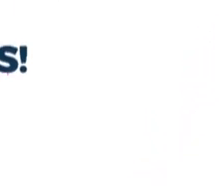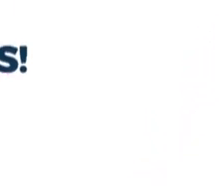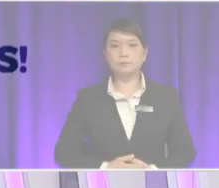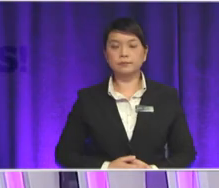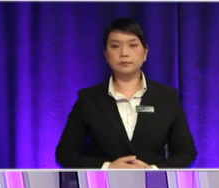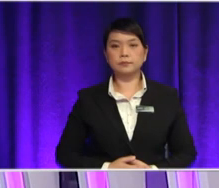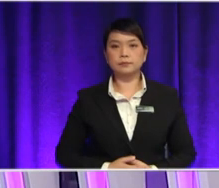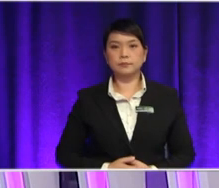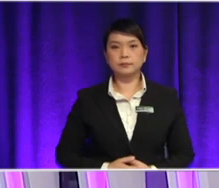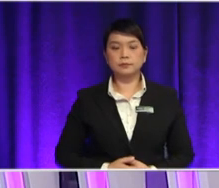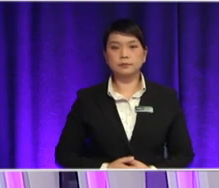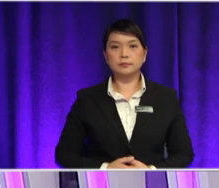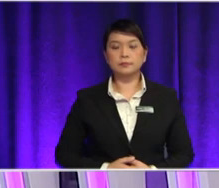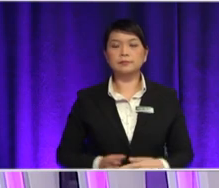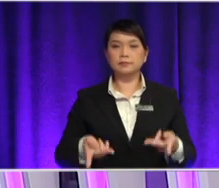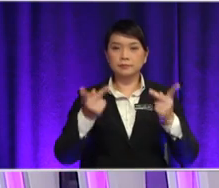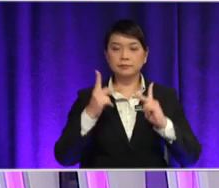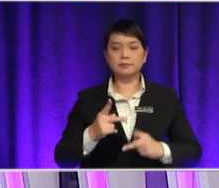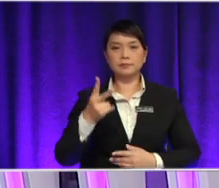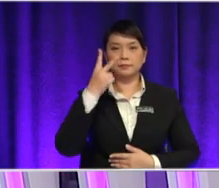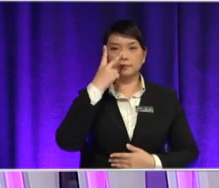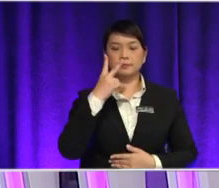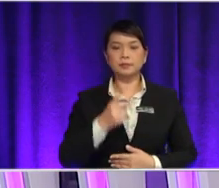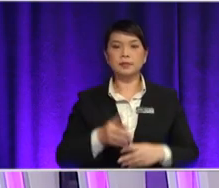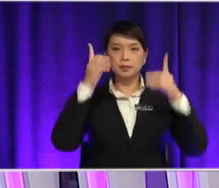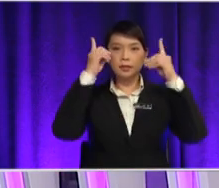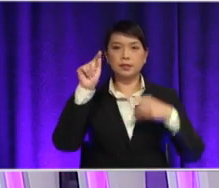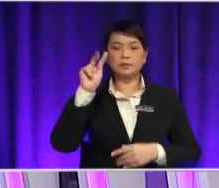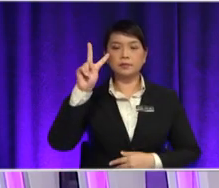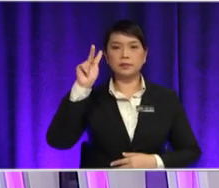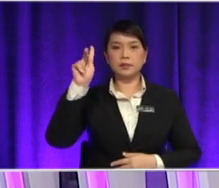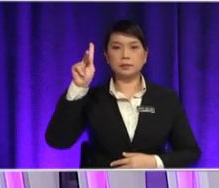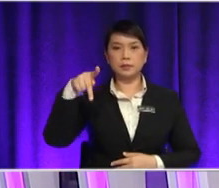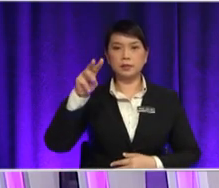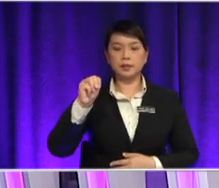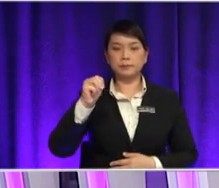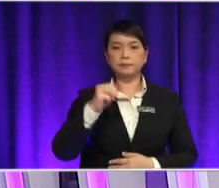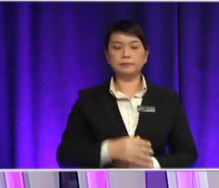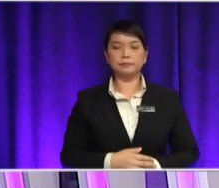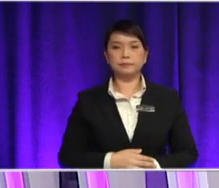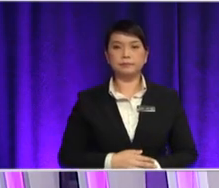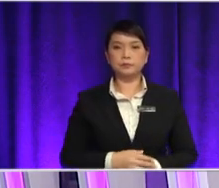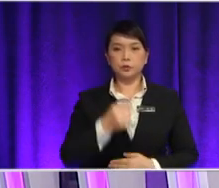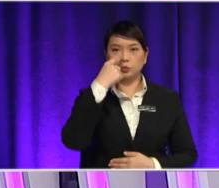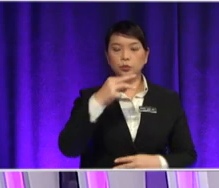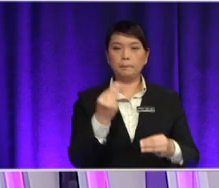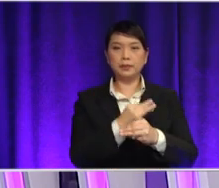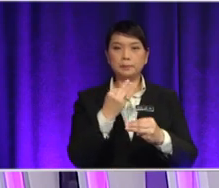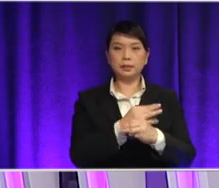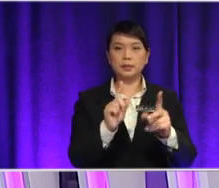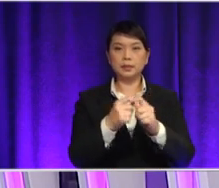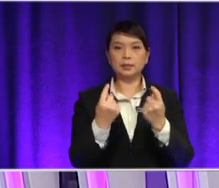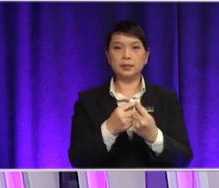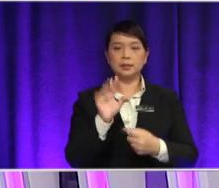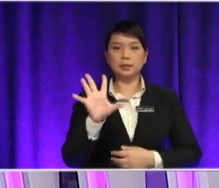KPM. Kembali menonton Didik TV KPM bagi slot menengah atas mata pelajaran matematik. Kita hari